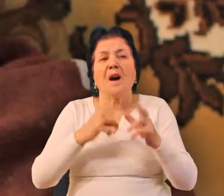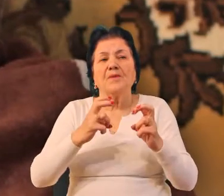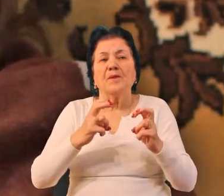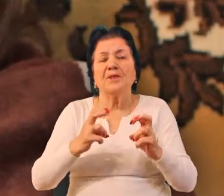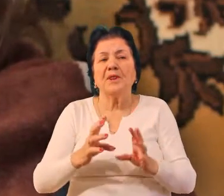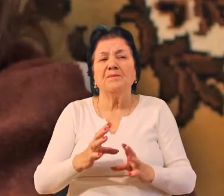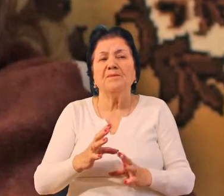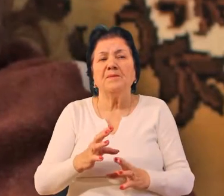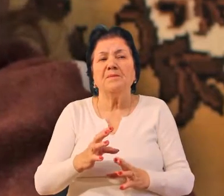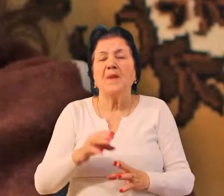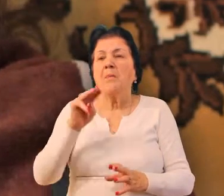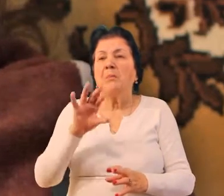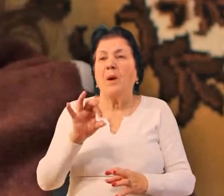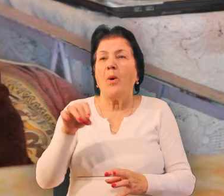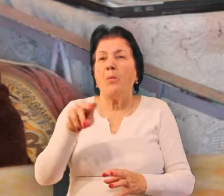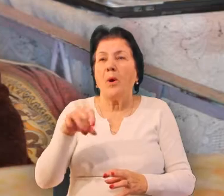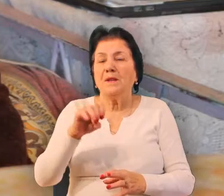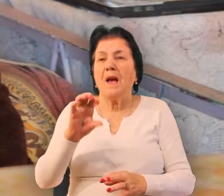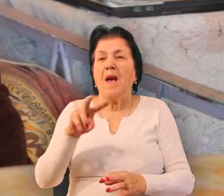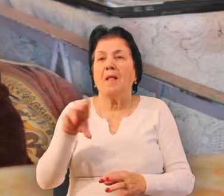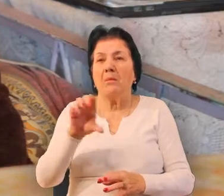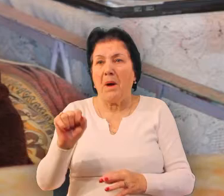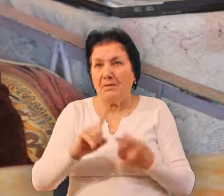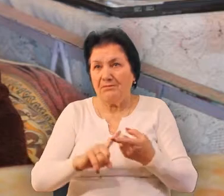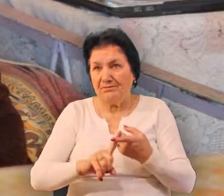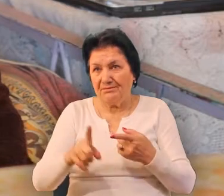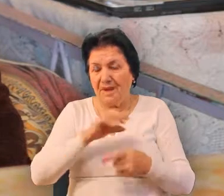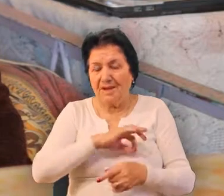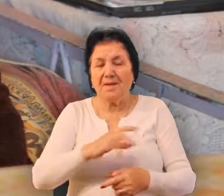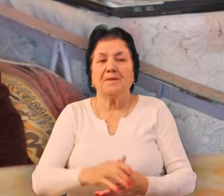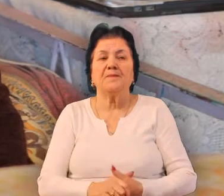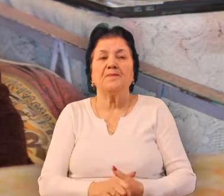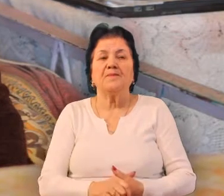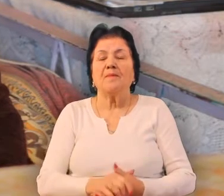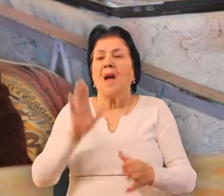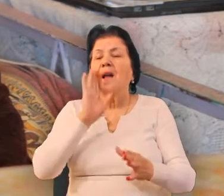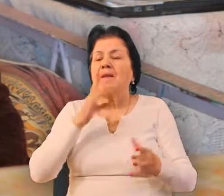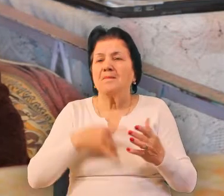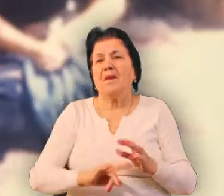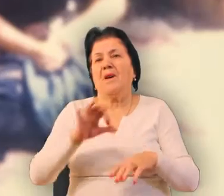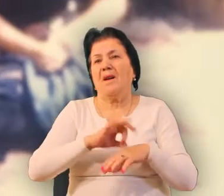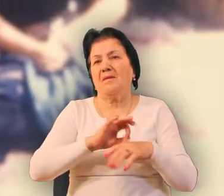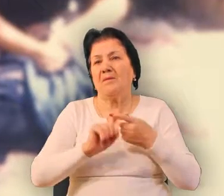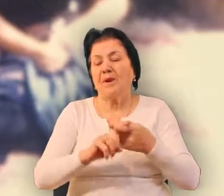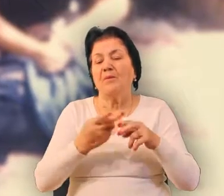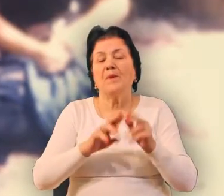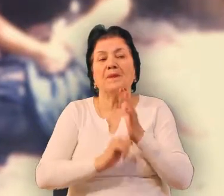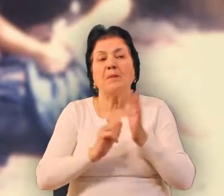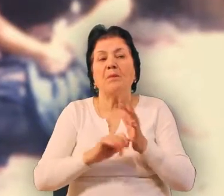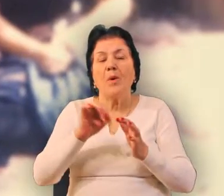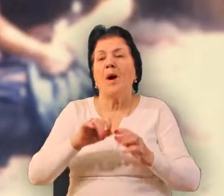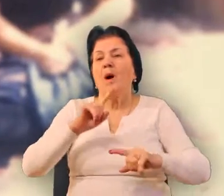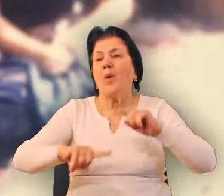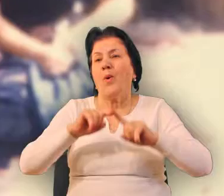Xəstəliyimizin adı miopatiya erbadı. Anadan gəlmədir. Bunun da səbəbi odur ki, qohumluq əlamətidir.